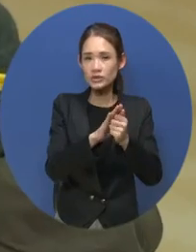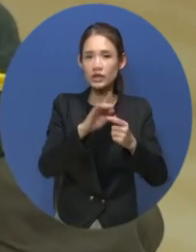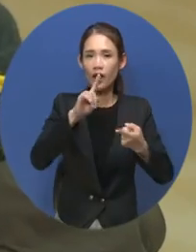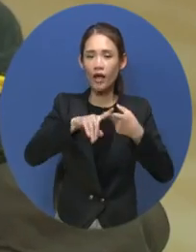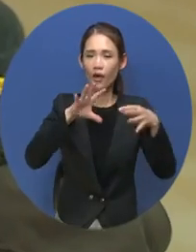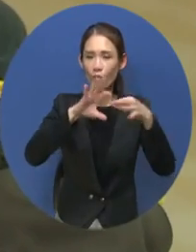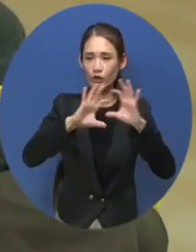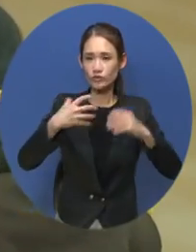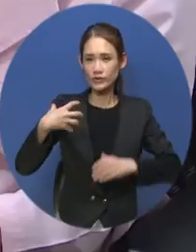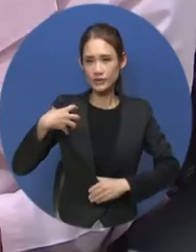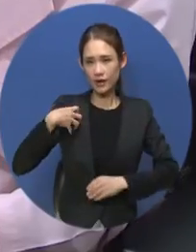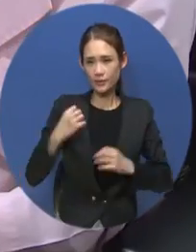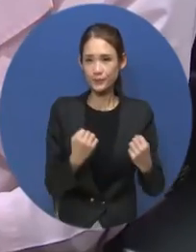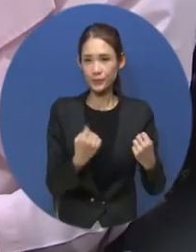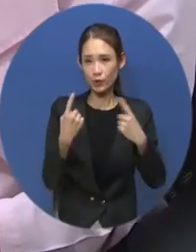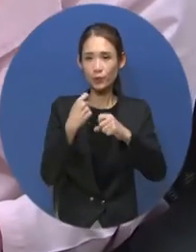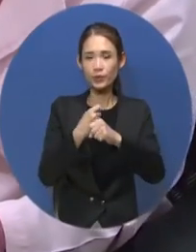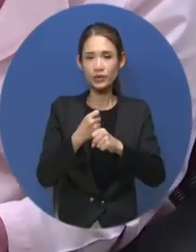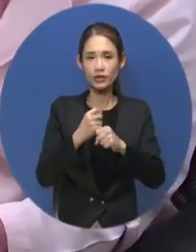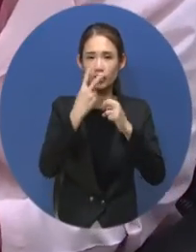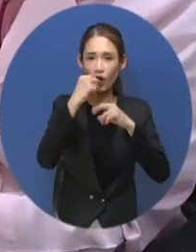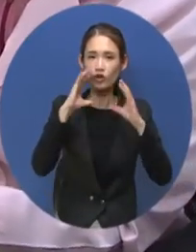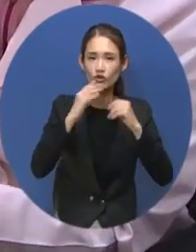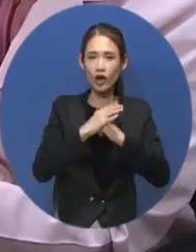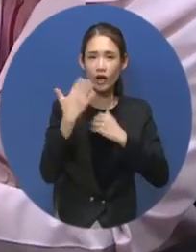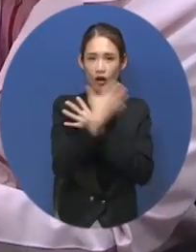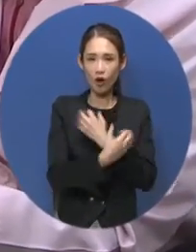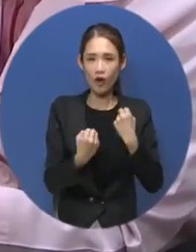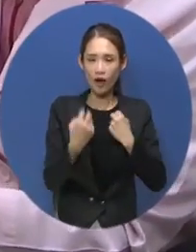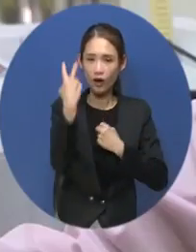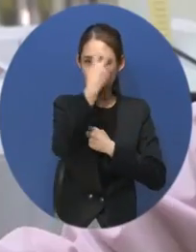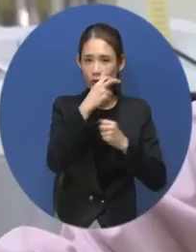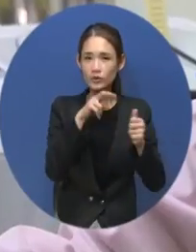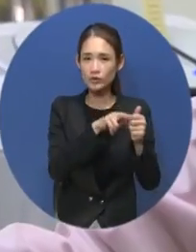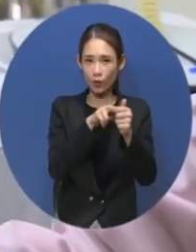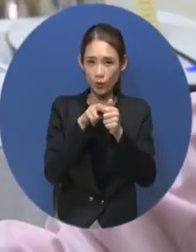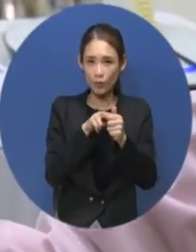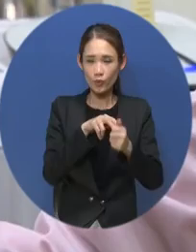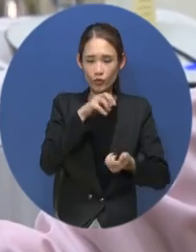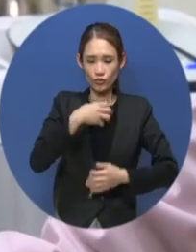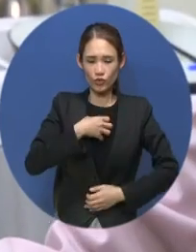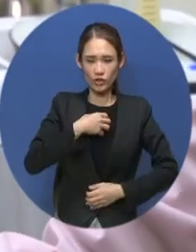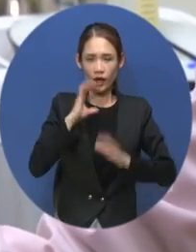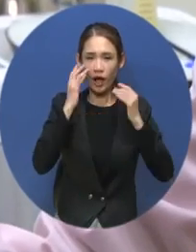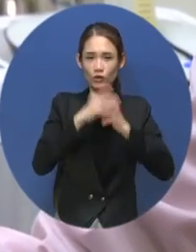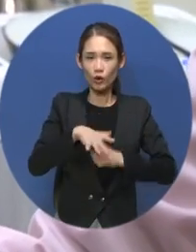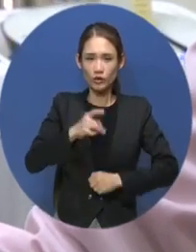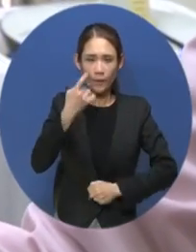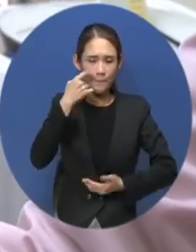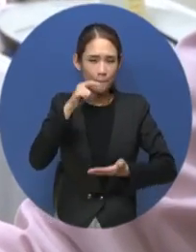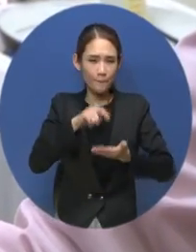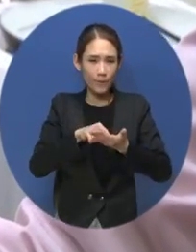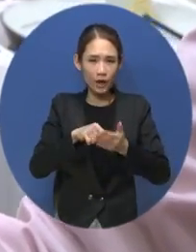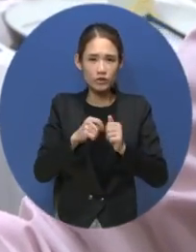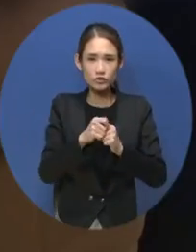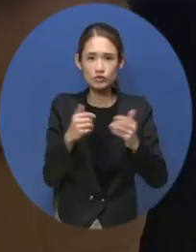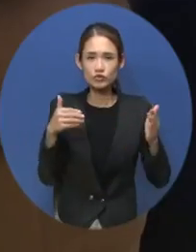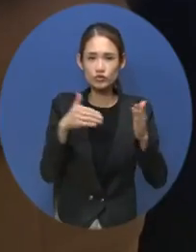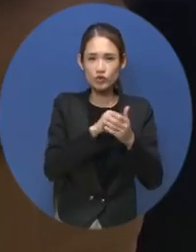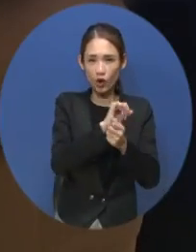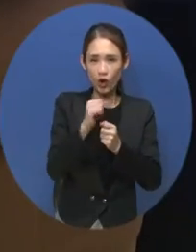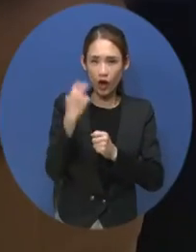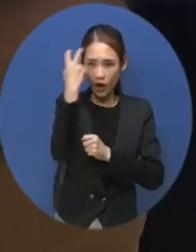높입니다 영유아 건강검진 정보와 위기 아동 초기 발견 시스템을 영계의 미 수검자 안내를